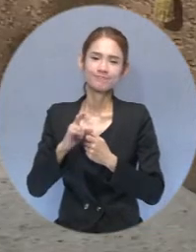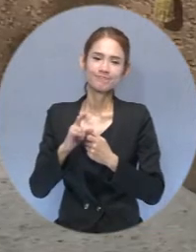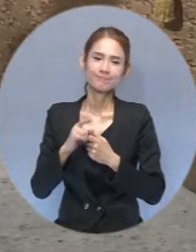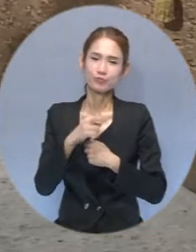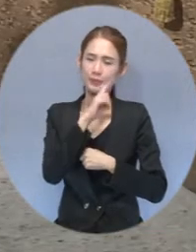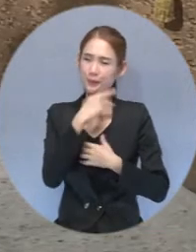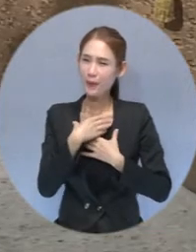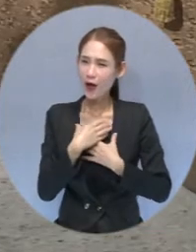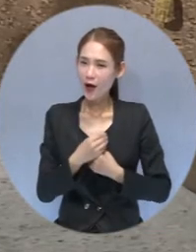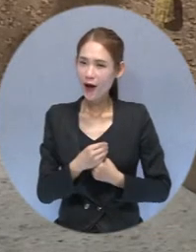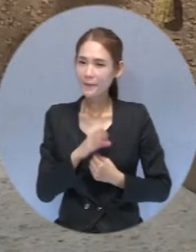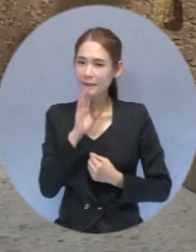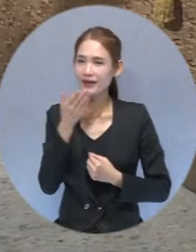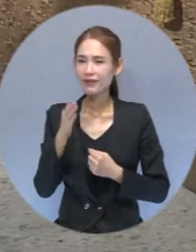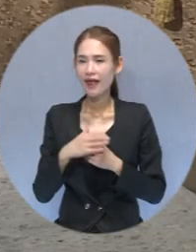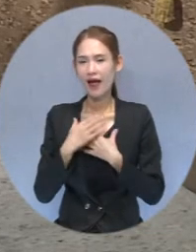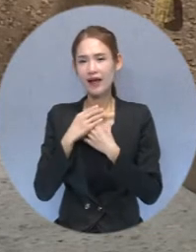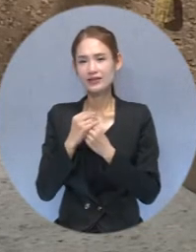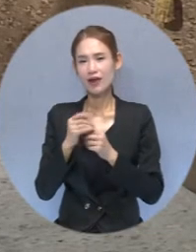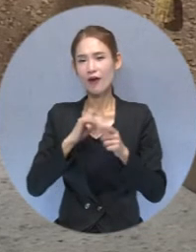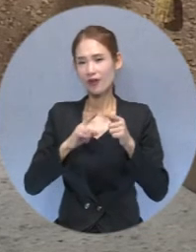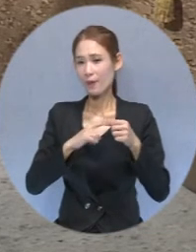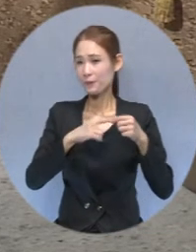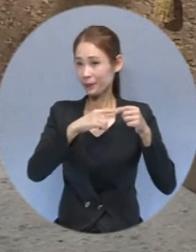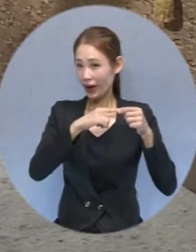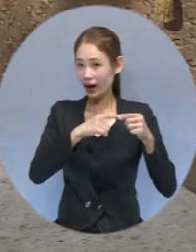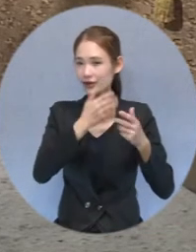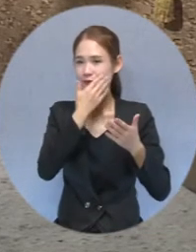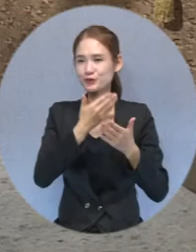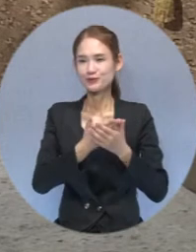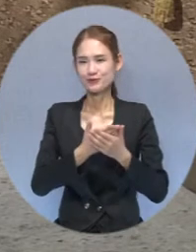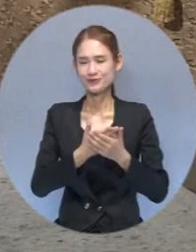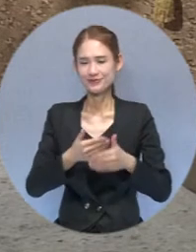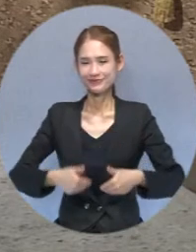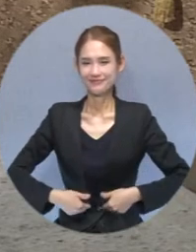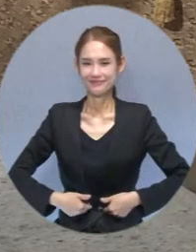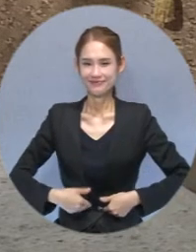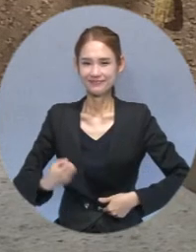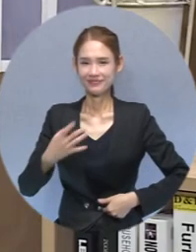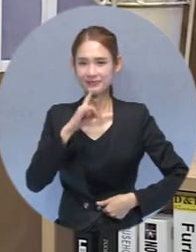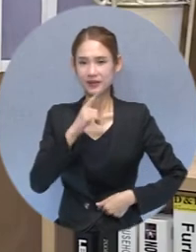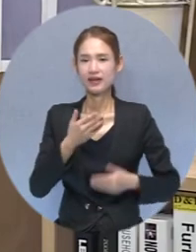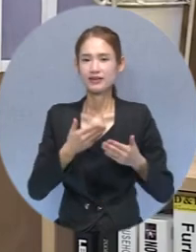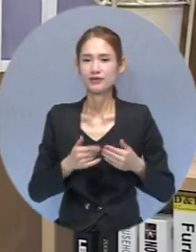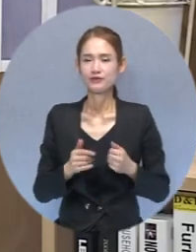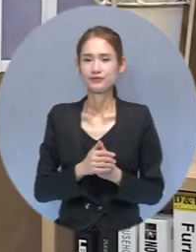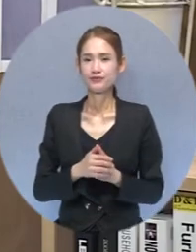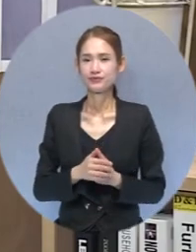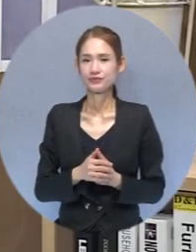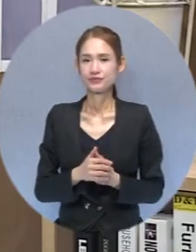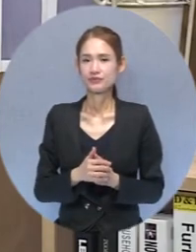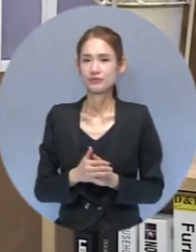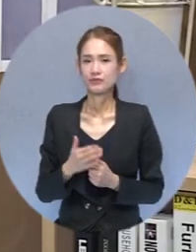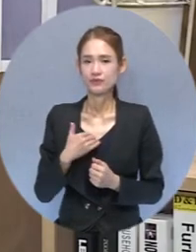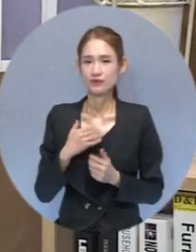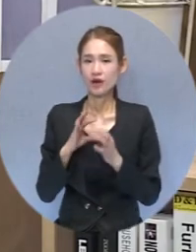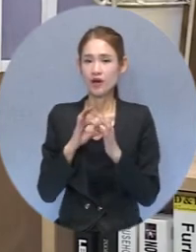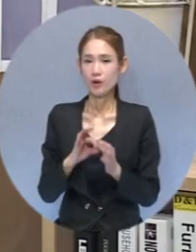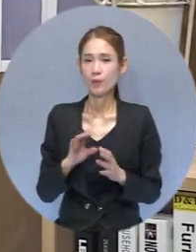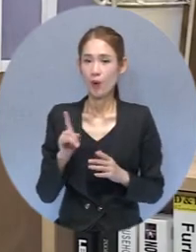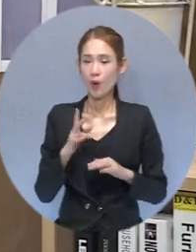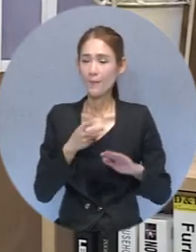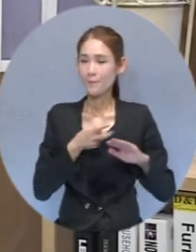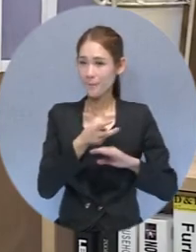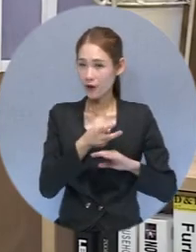또 편리해도 안전이 더 먼저 우선이, 네. 되어야 하는 부분이기 때문에 그렇게 말씀해 주셨고, 또 이제 저희가 계속